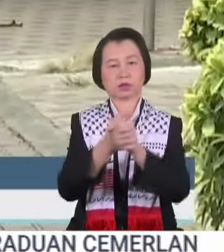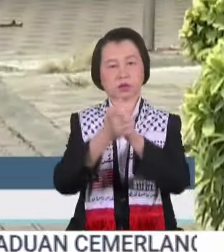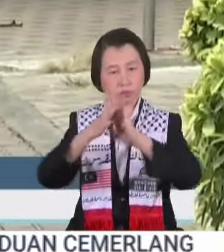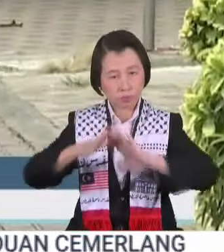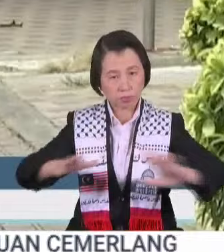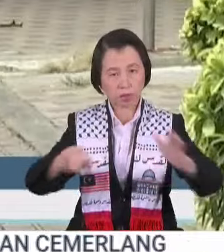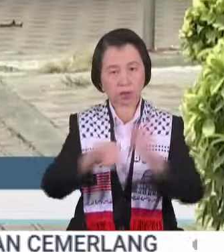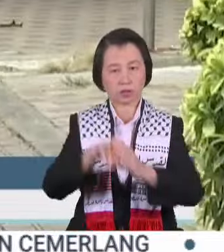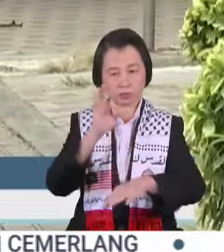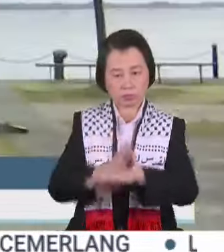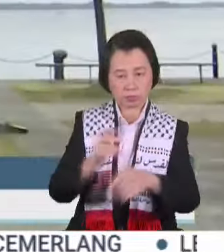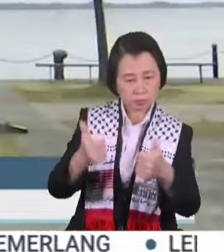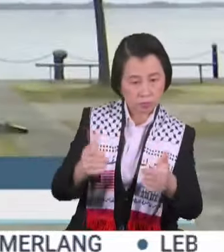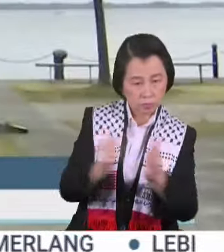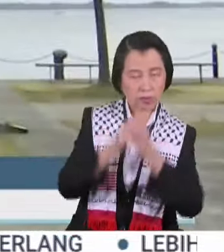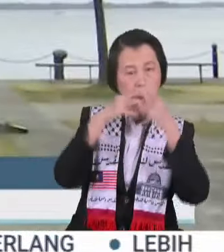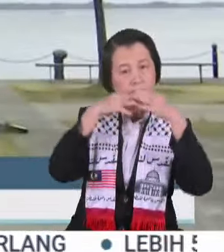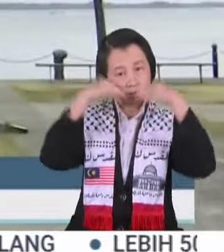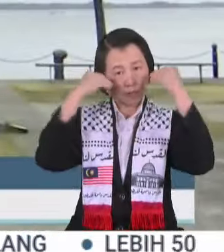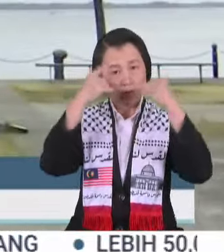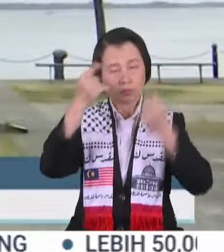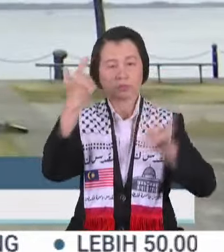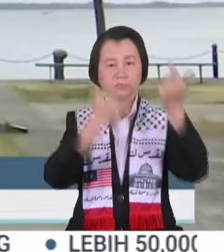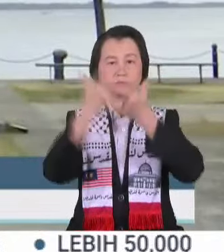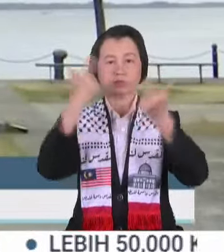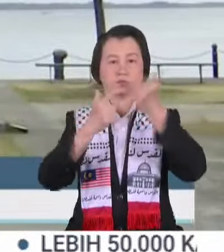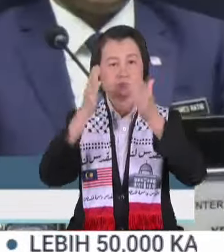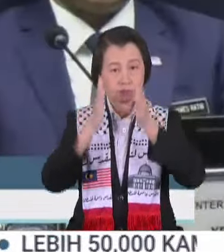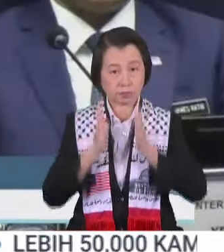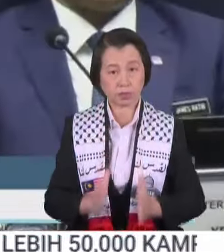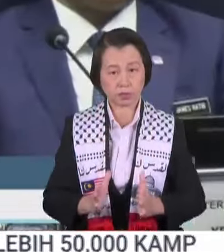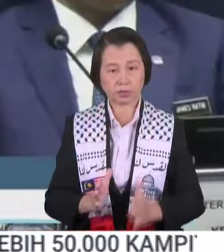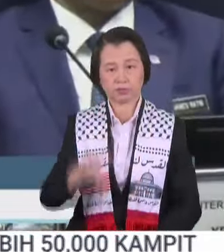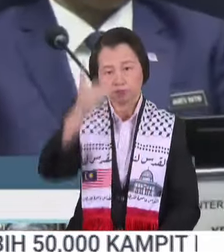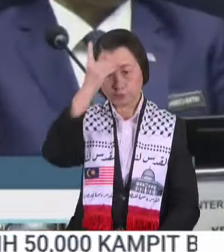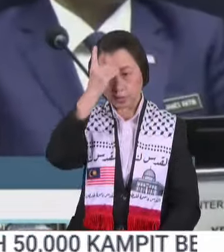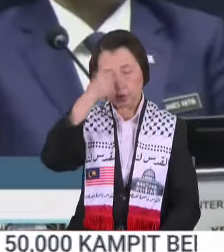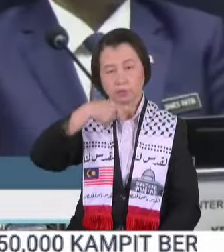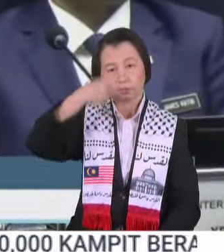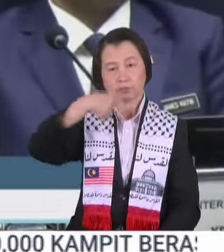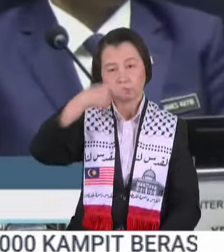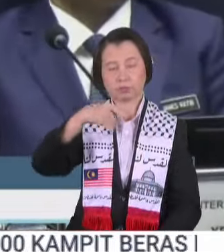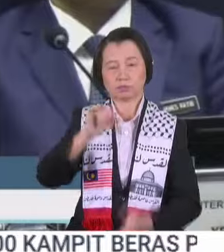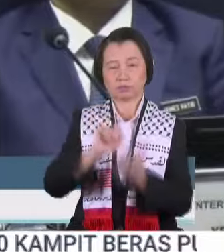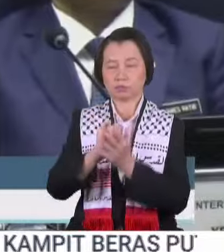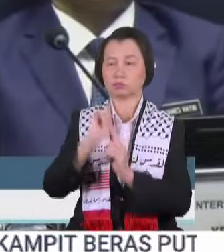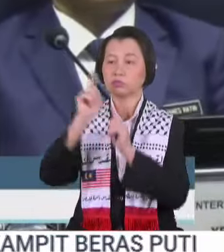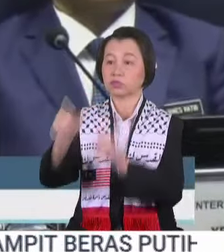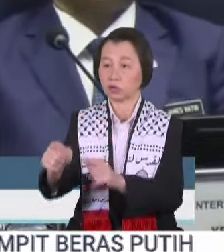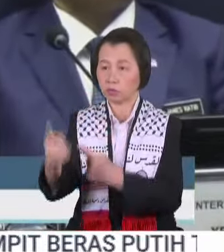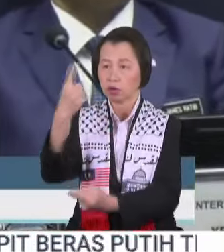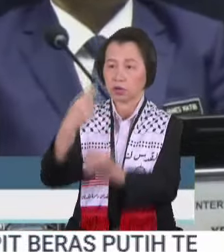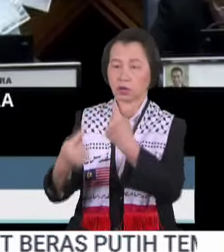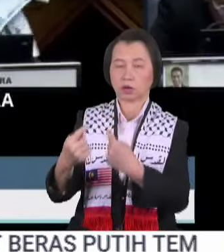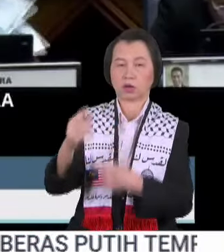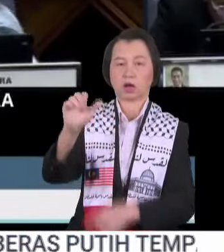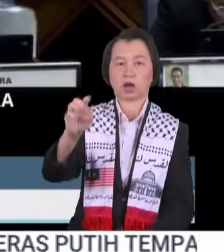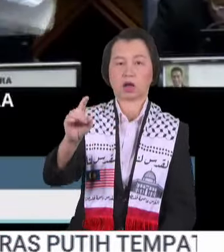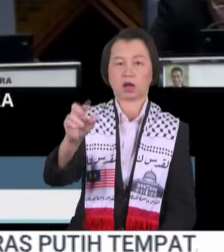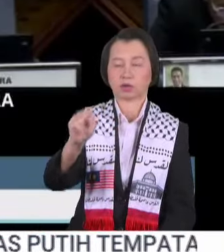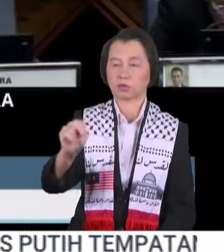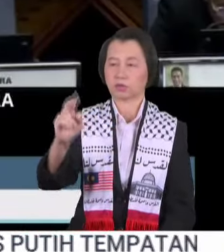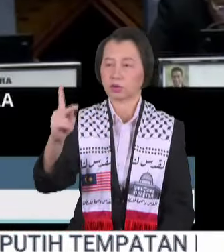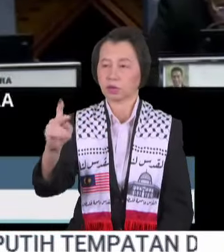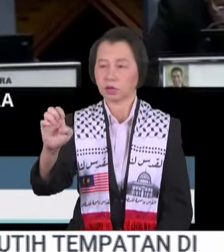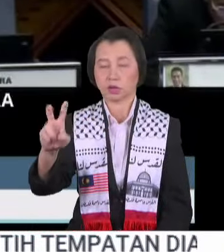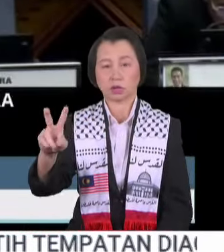keselamatan, kefungsian dan keceriaan kepada pelancong. Datuk Christina berkata demikian ketika menjawab soalan Adun Elopra Calvin Chong